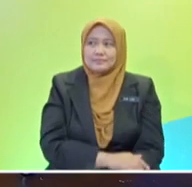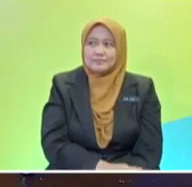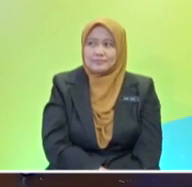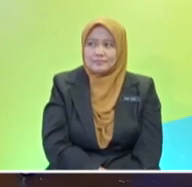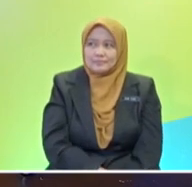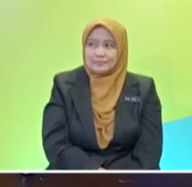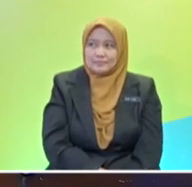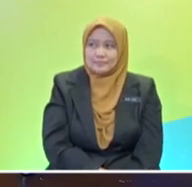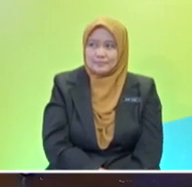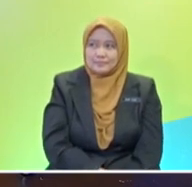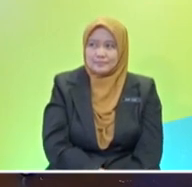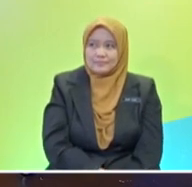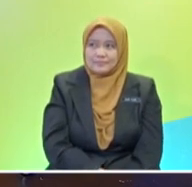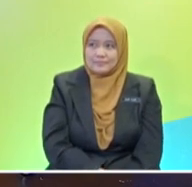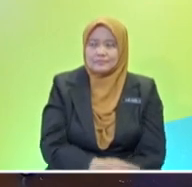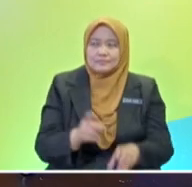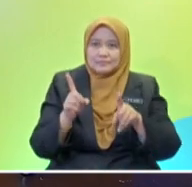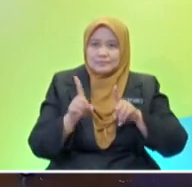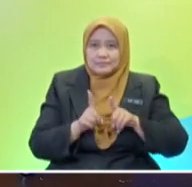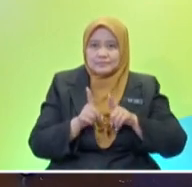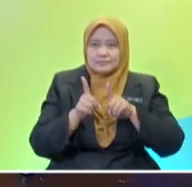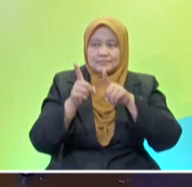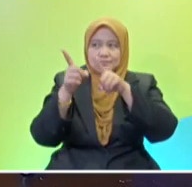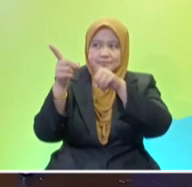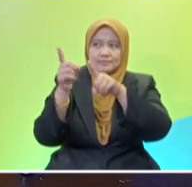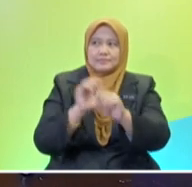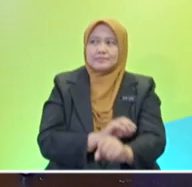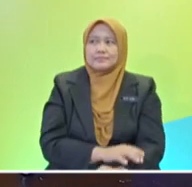dia, urat-urat selari kan? Ini kita panggil bentuk dia sejajar.